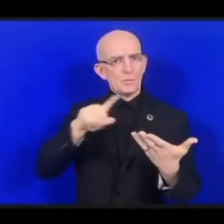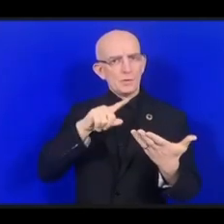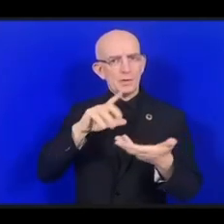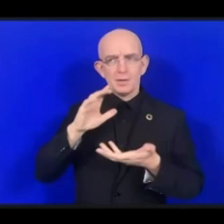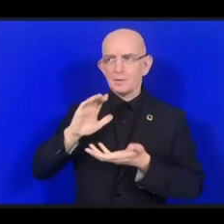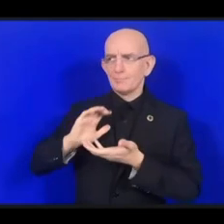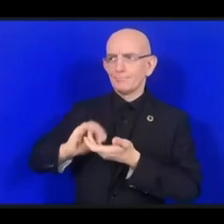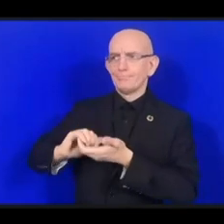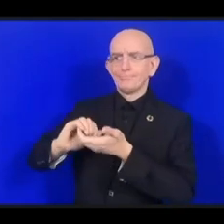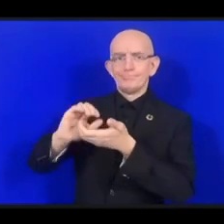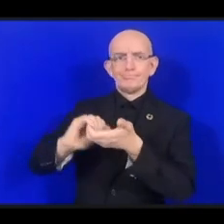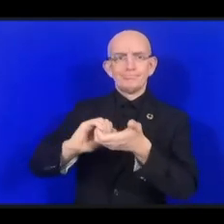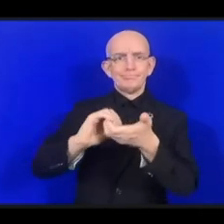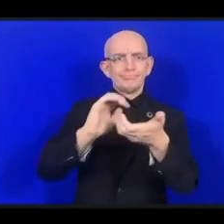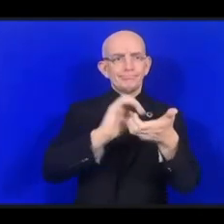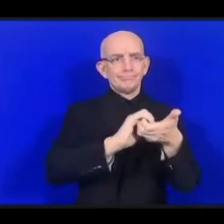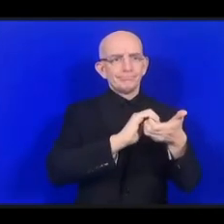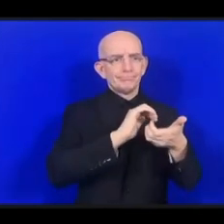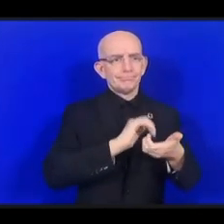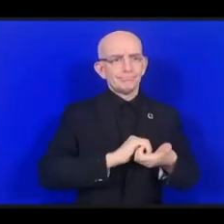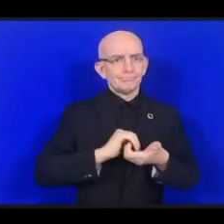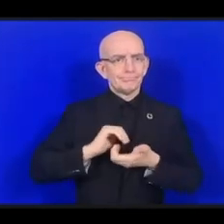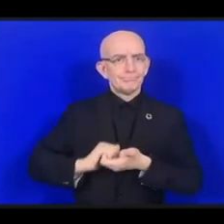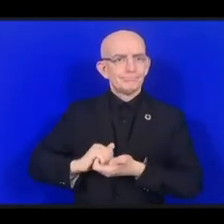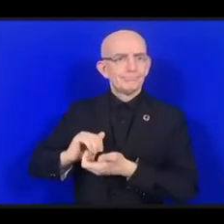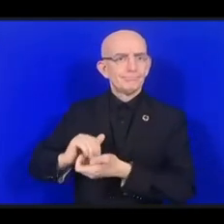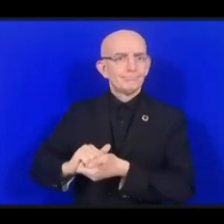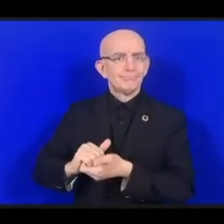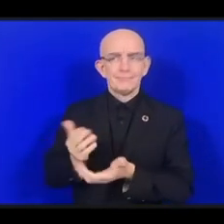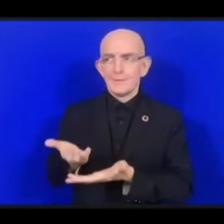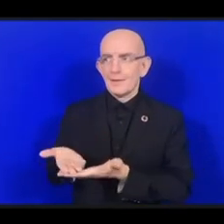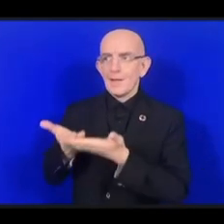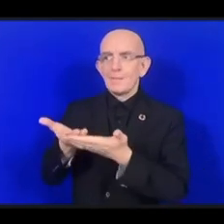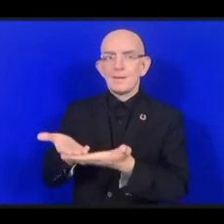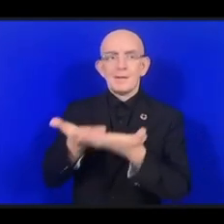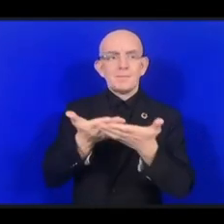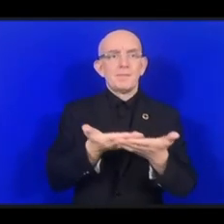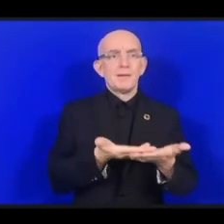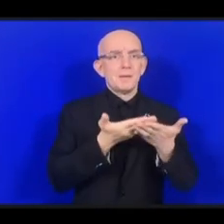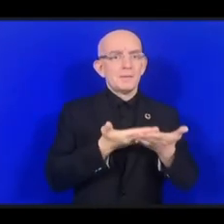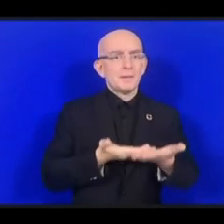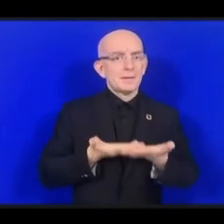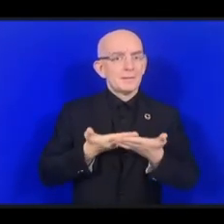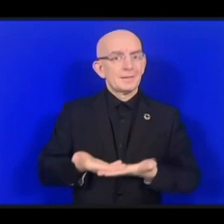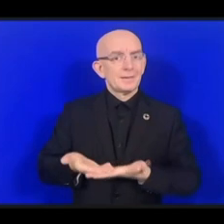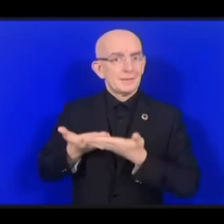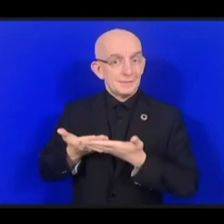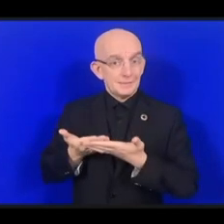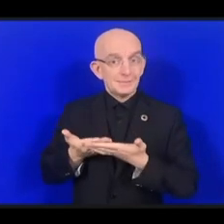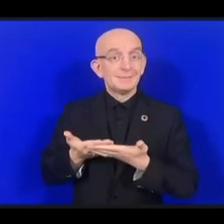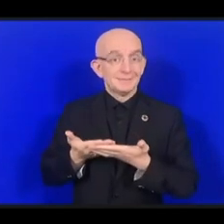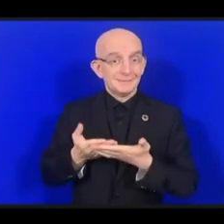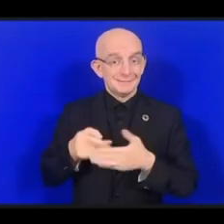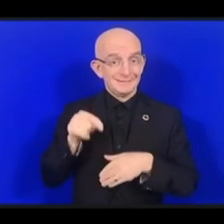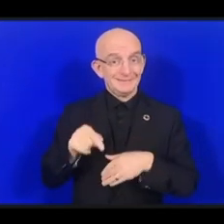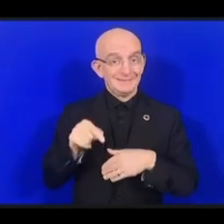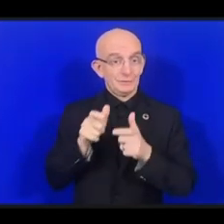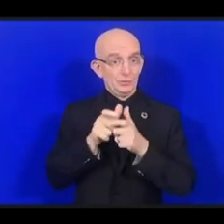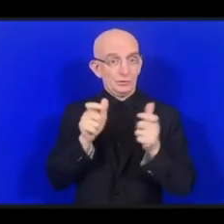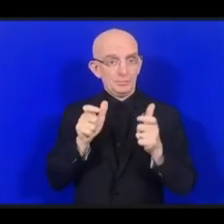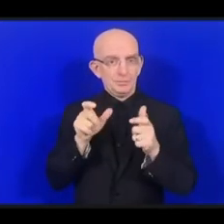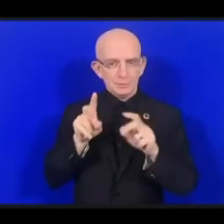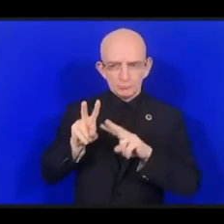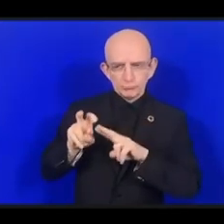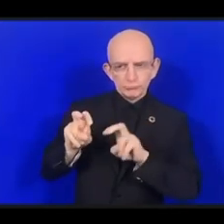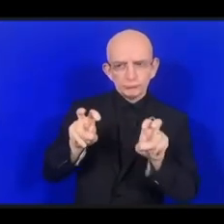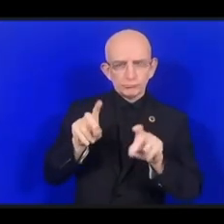s'entraider selon une enquête réalisée par une entreprise ce mot Kizuna a été utilisé dans